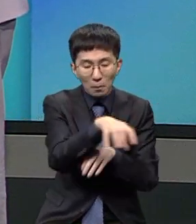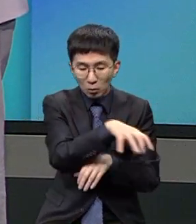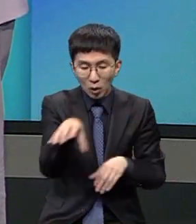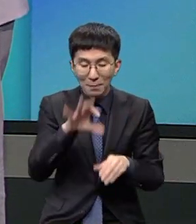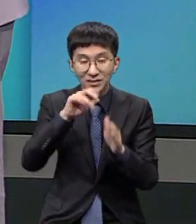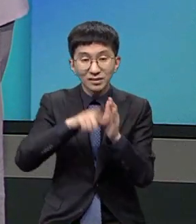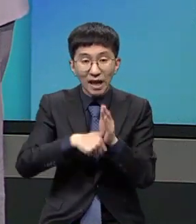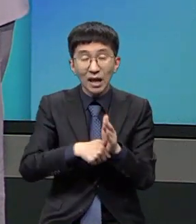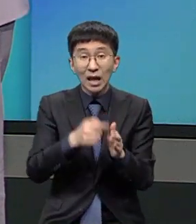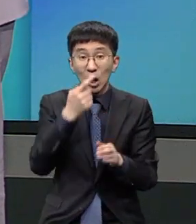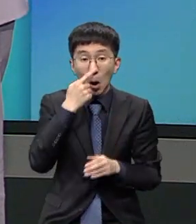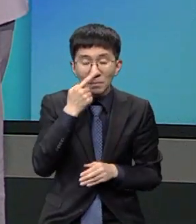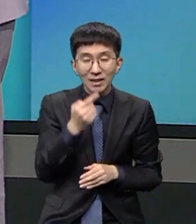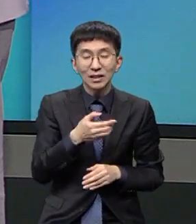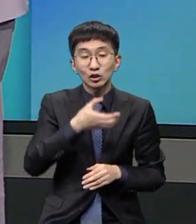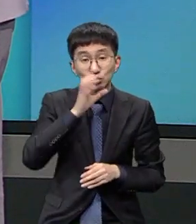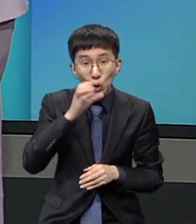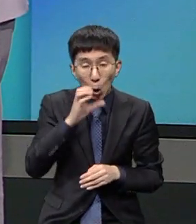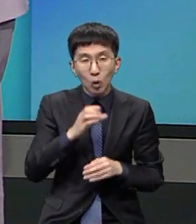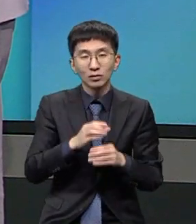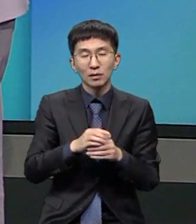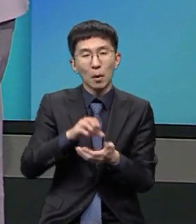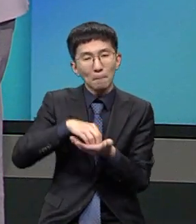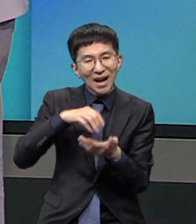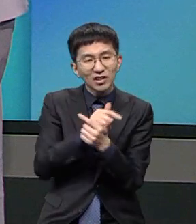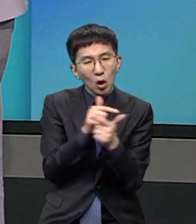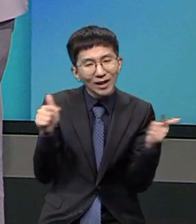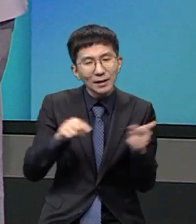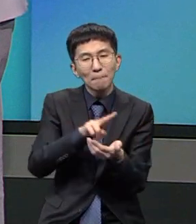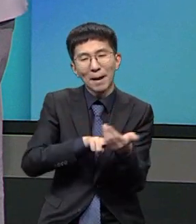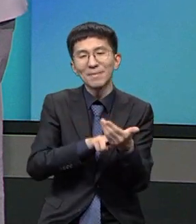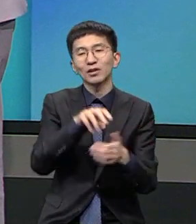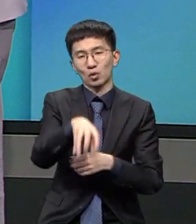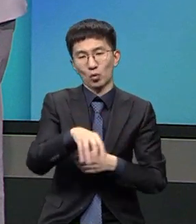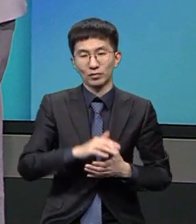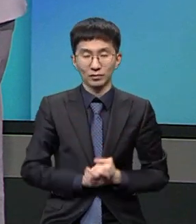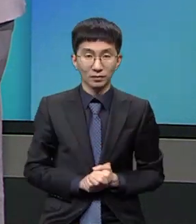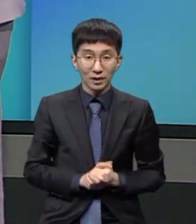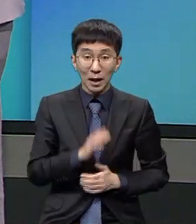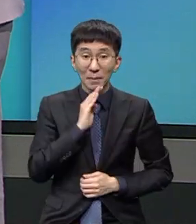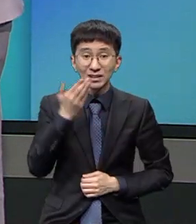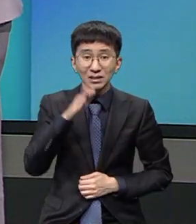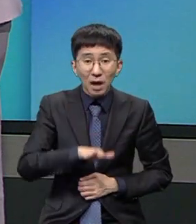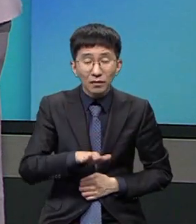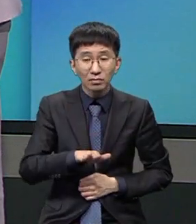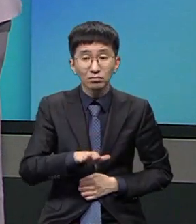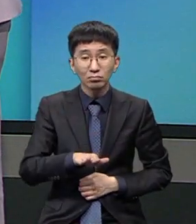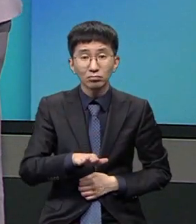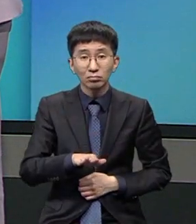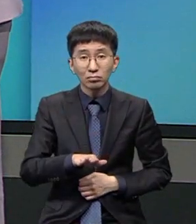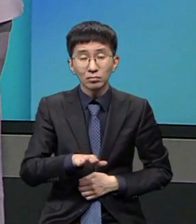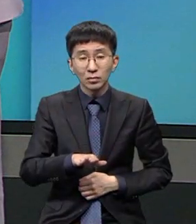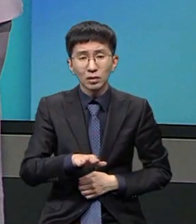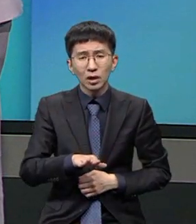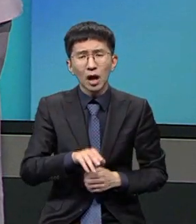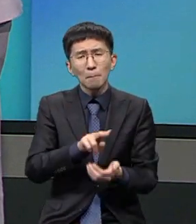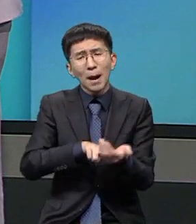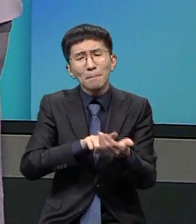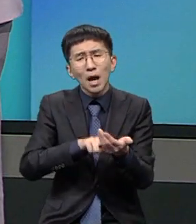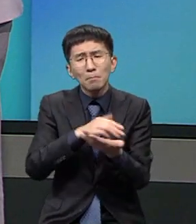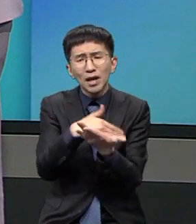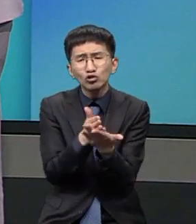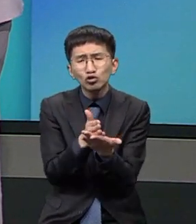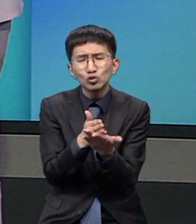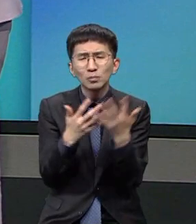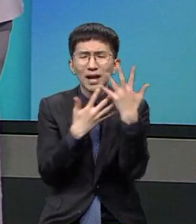음료, 디저트류를 주로 판매하는 식당으로 구체화했습니다. 그럼에도 주로 판매하는 메뉴에 대한 해석은 여전히